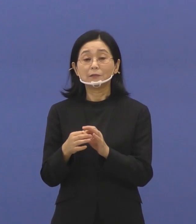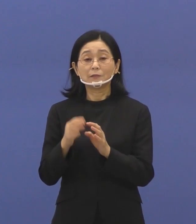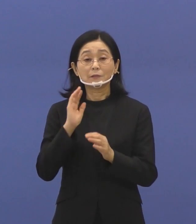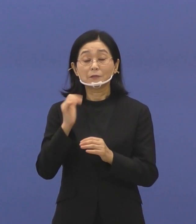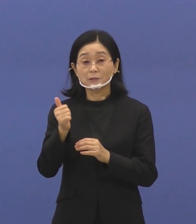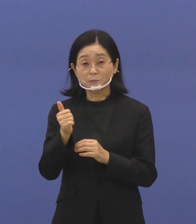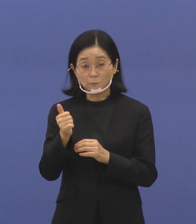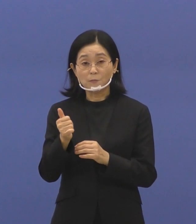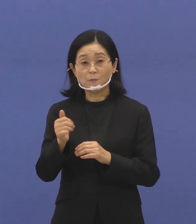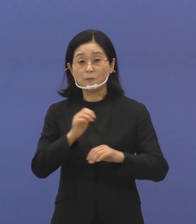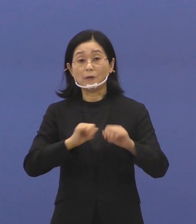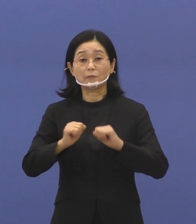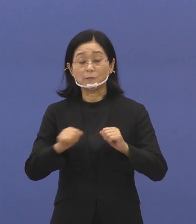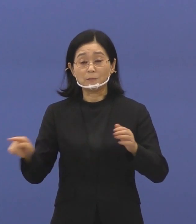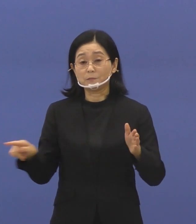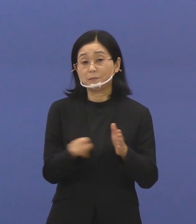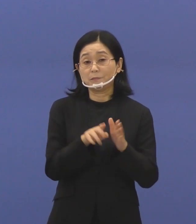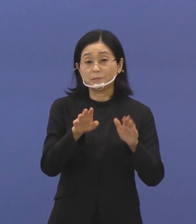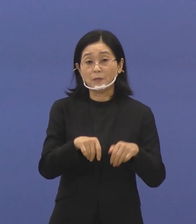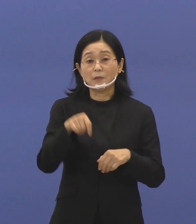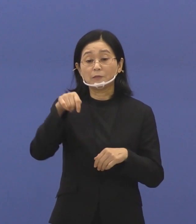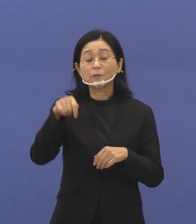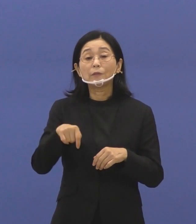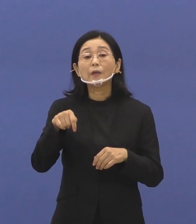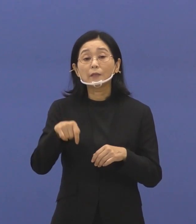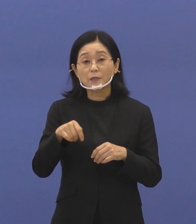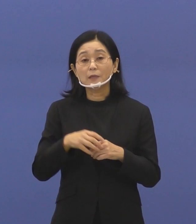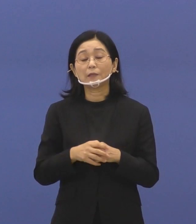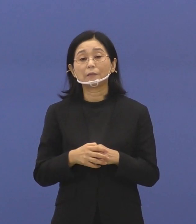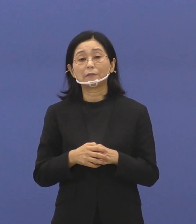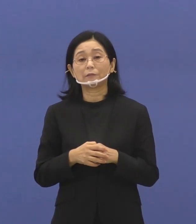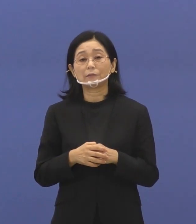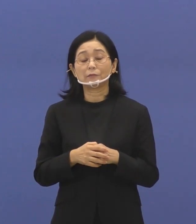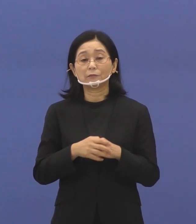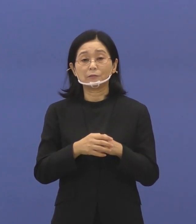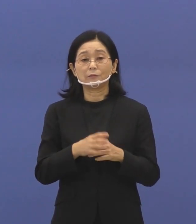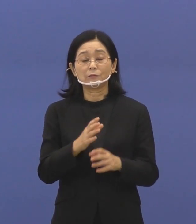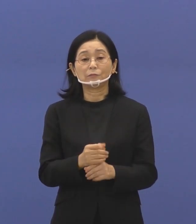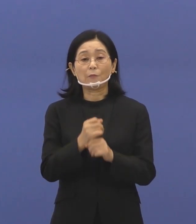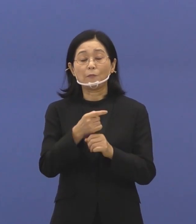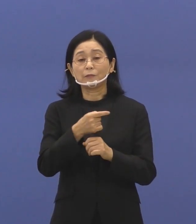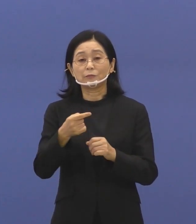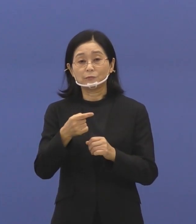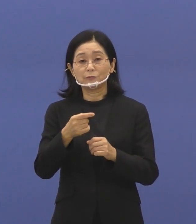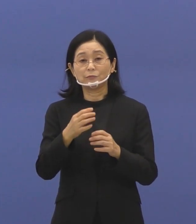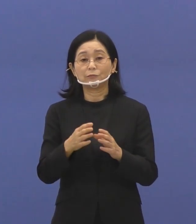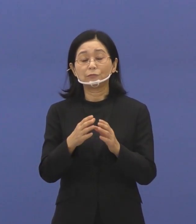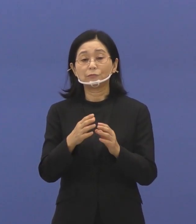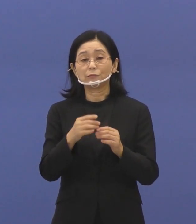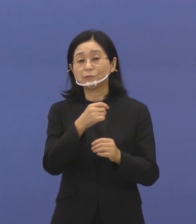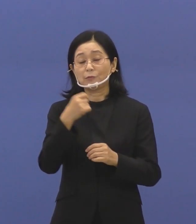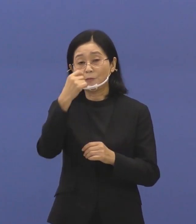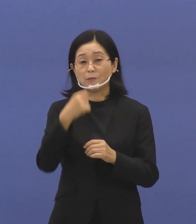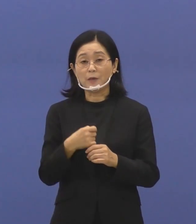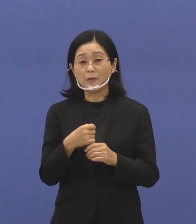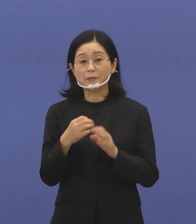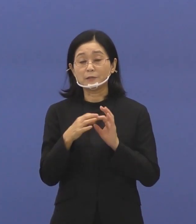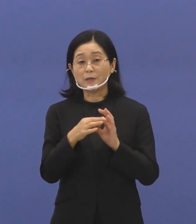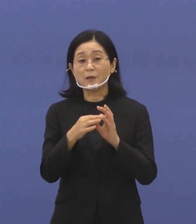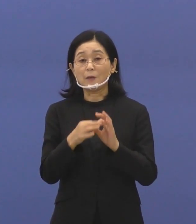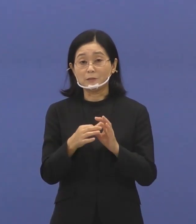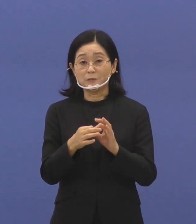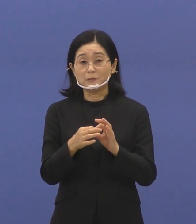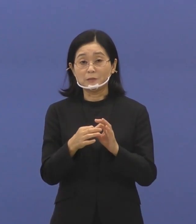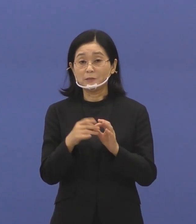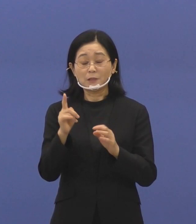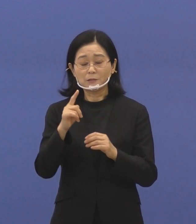動され、知事として活動され、その長きにわたる活動の中で統一教会との会合ですとか、そういった支援について知事の中